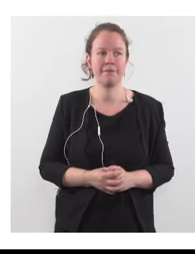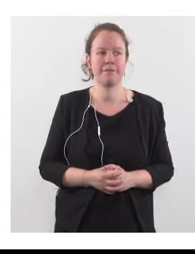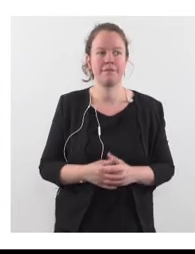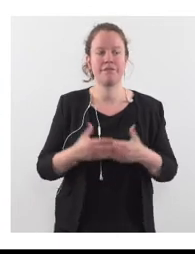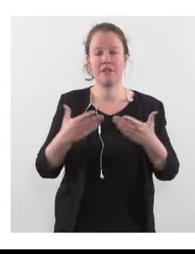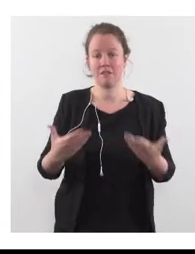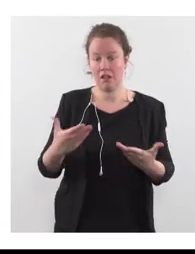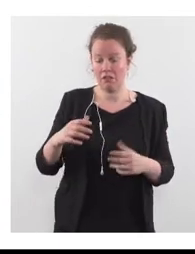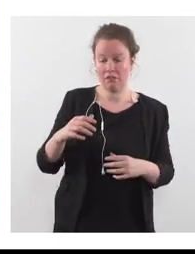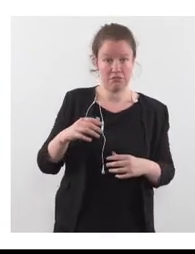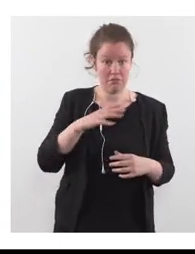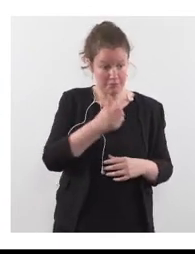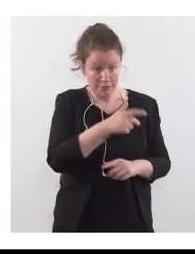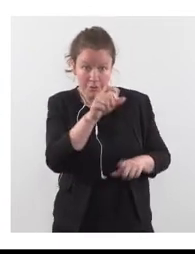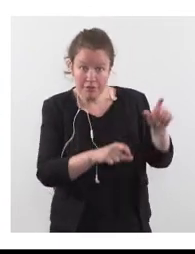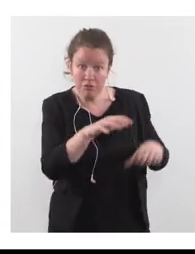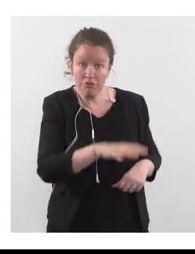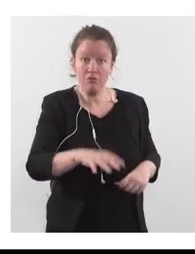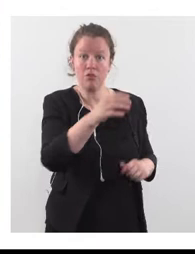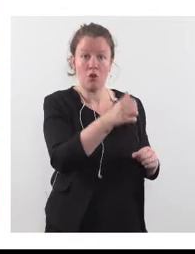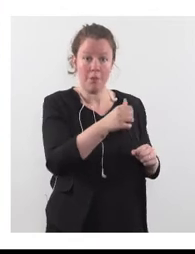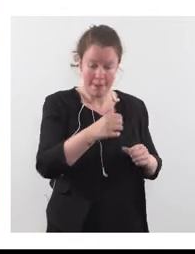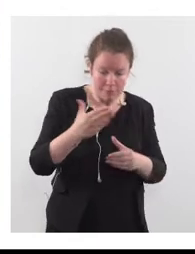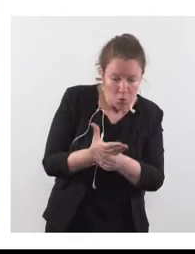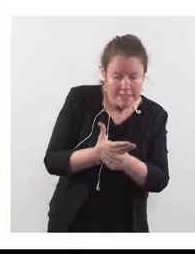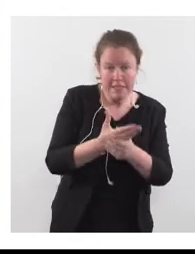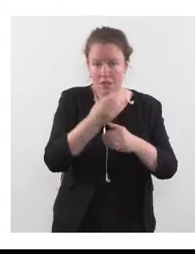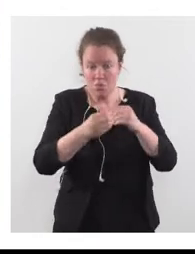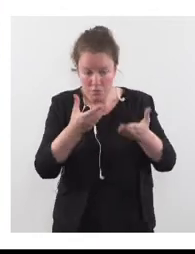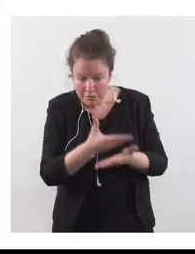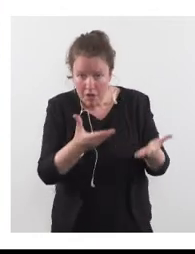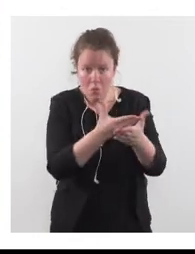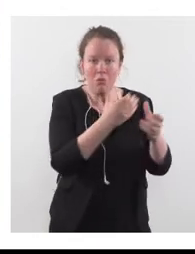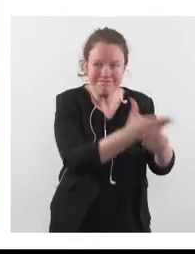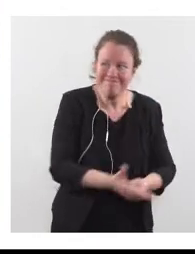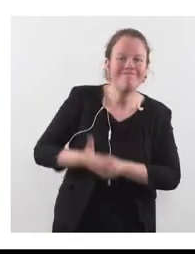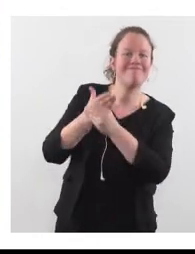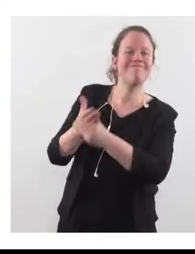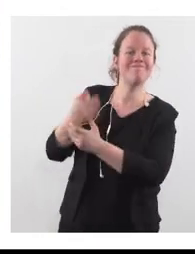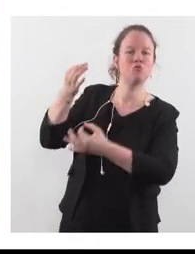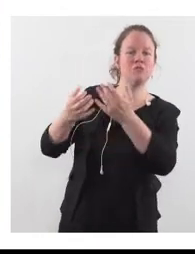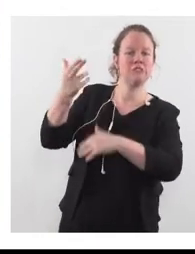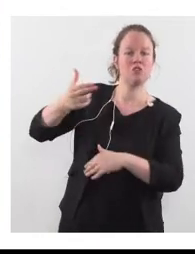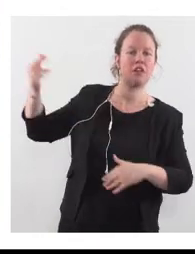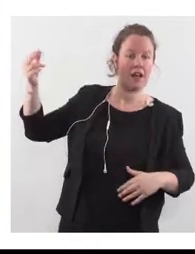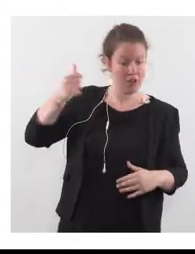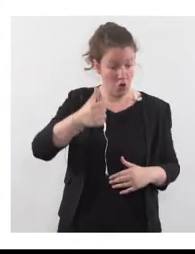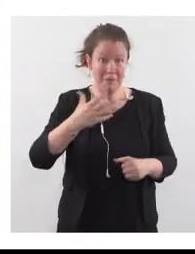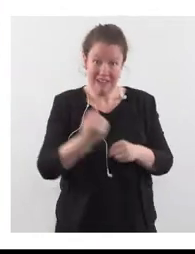ou partie civile des affaires devant les juridictions nationales ou européennes. Nous y évoquerons différentes jurisprudences auxquelles ils ont